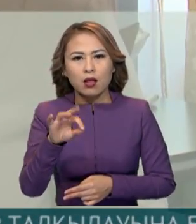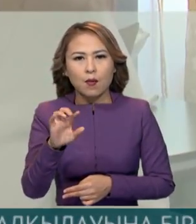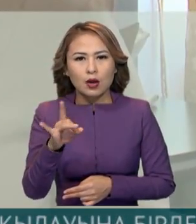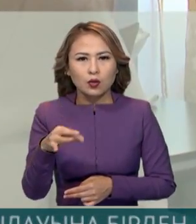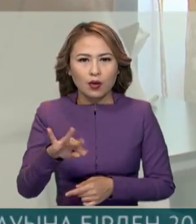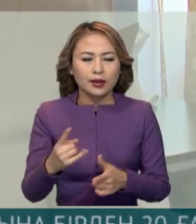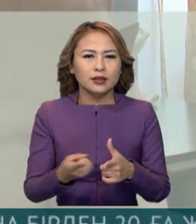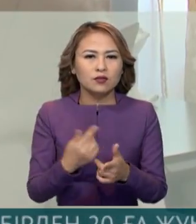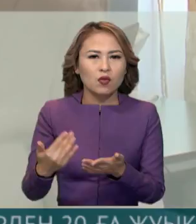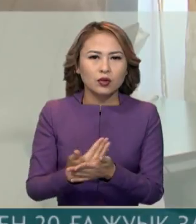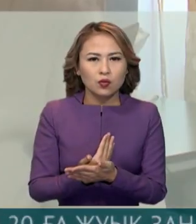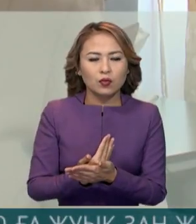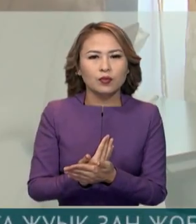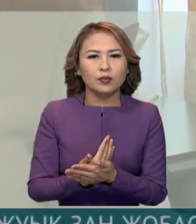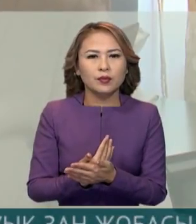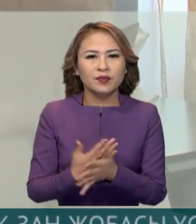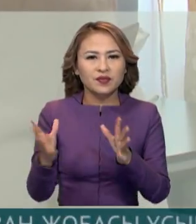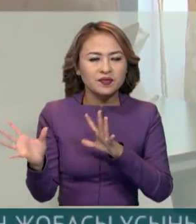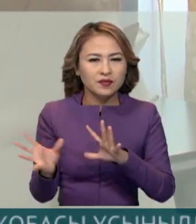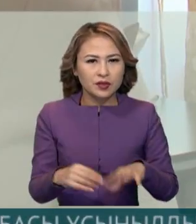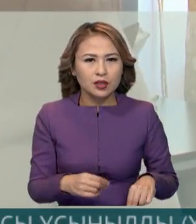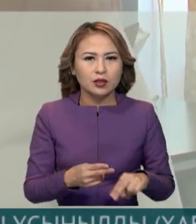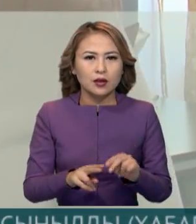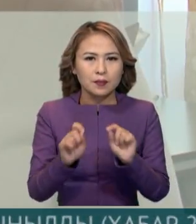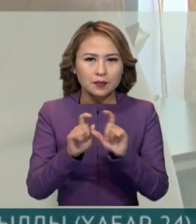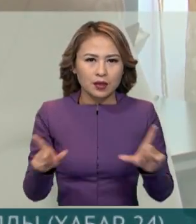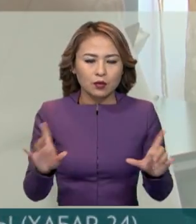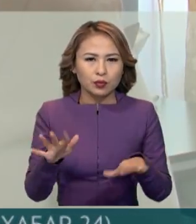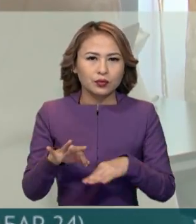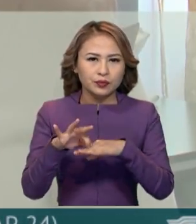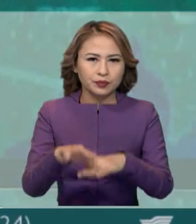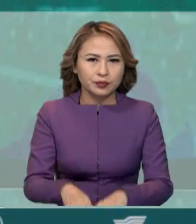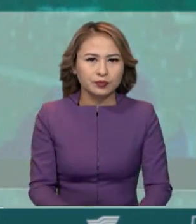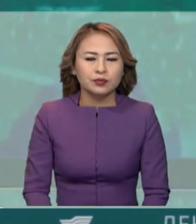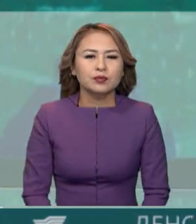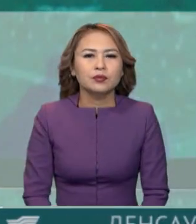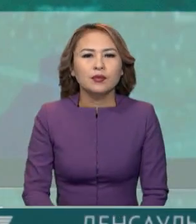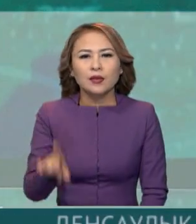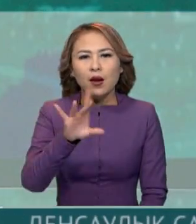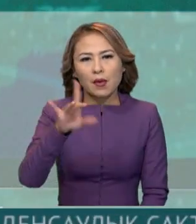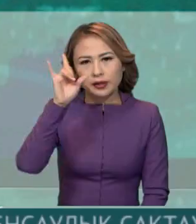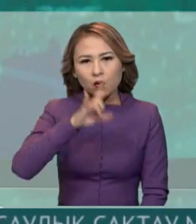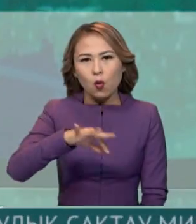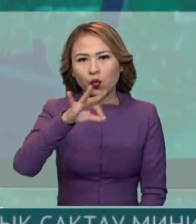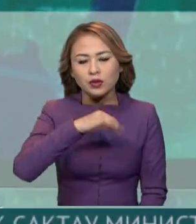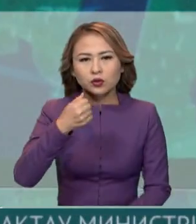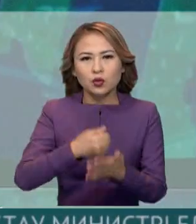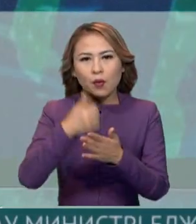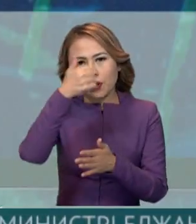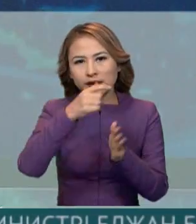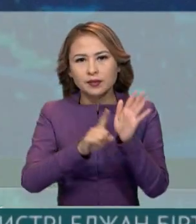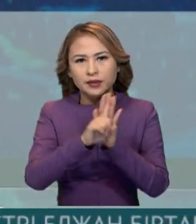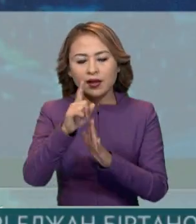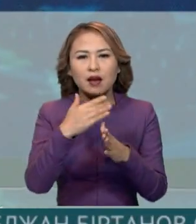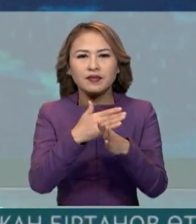қатар инновациялық лабораторияларымыздың барлығын мектептерге жеткізілетін болады. Батыс Қазақстан облысында жыл басынан бері